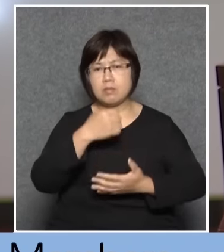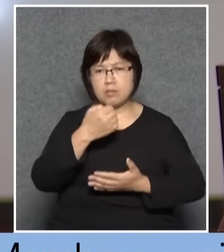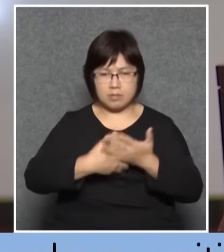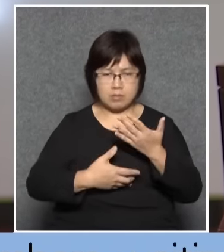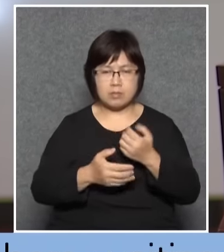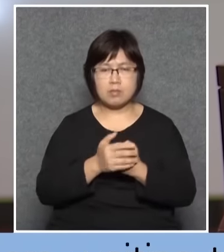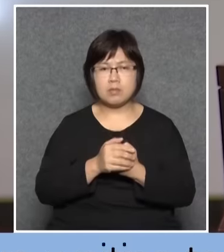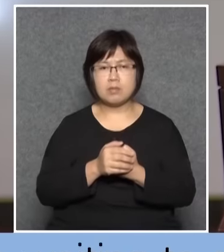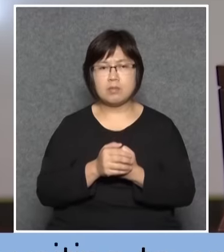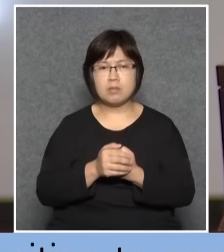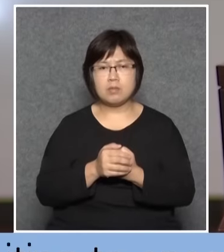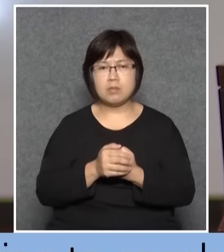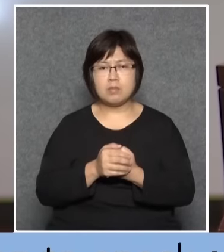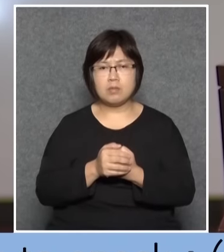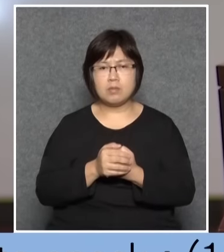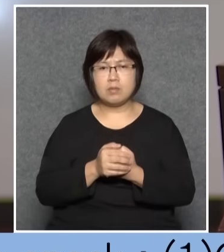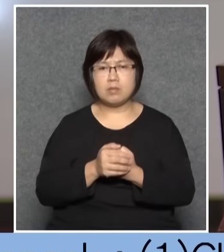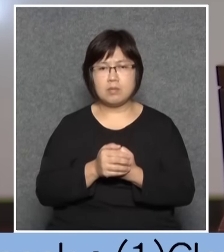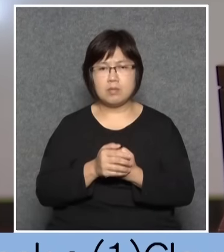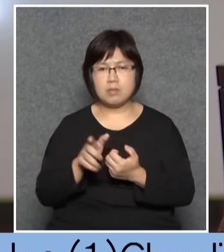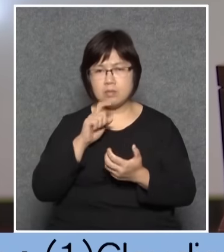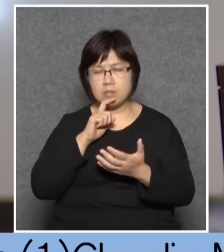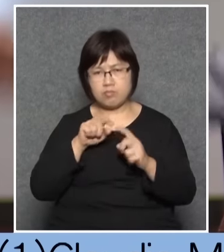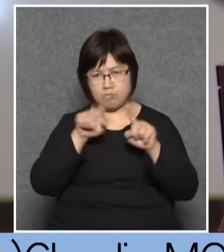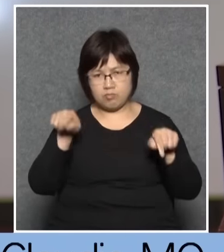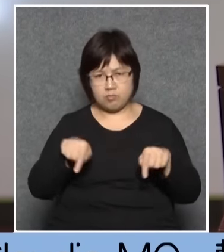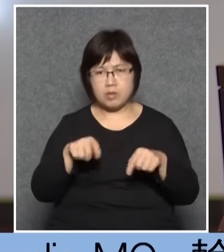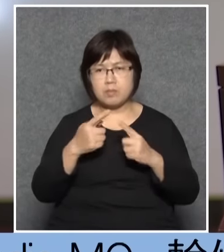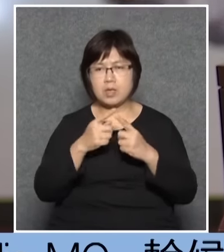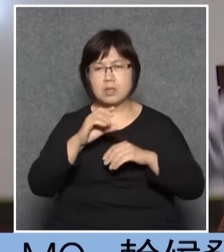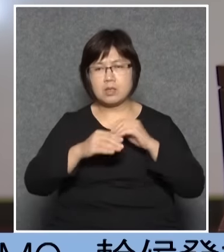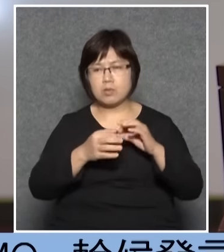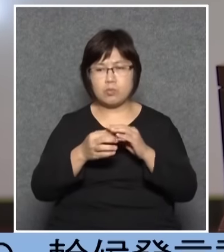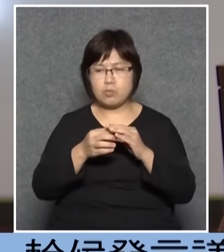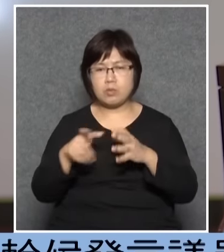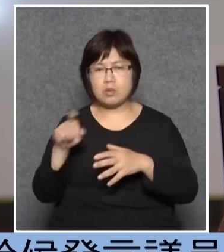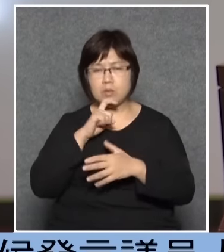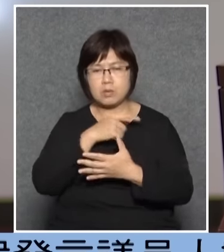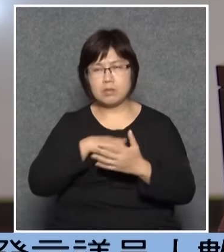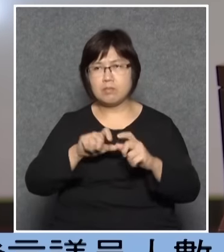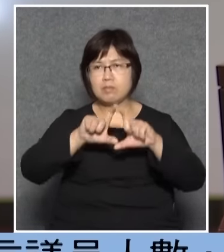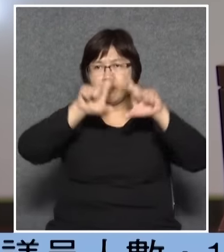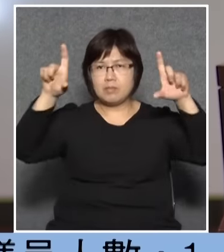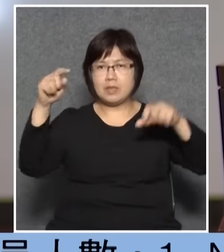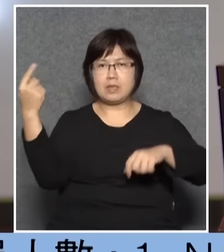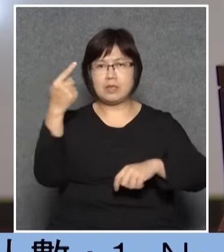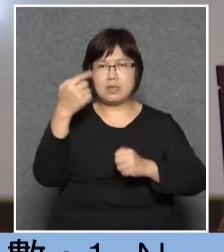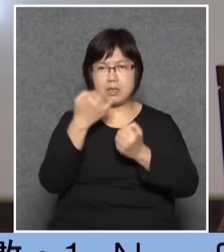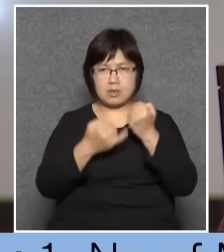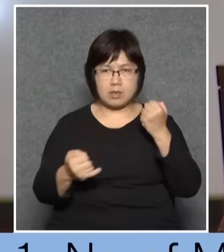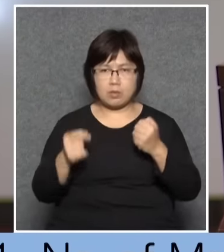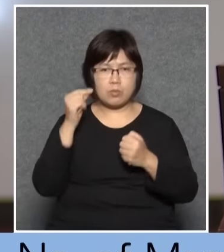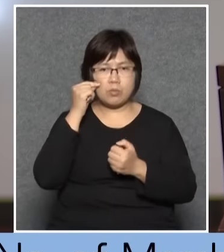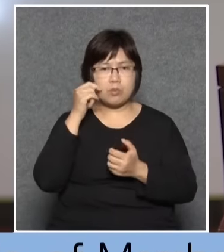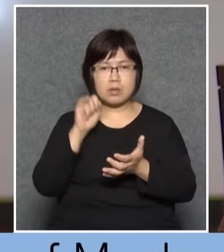切㗎，係咪？所以我咪講過啦，民建聯有個議員大幅嘅橫額一次性生活津貼，幫你